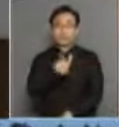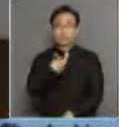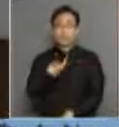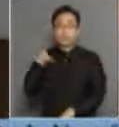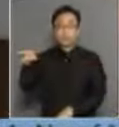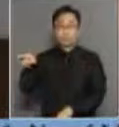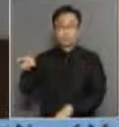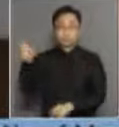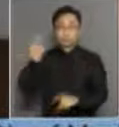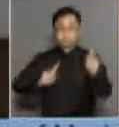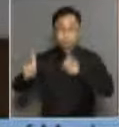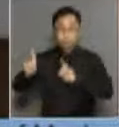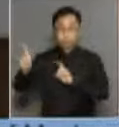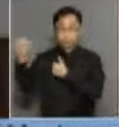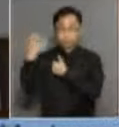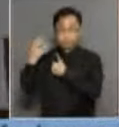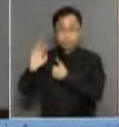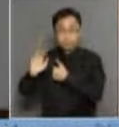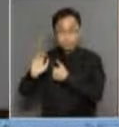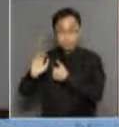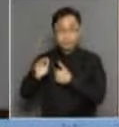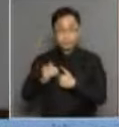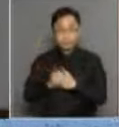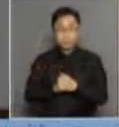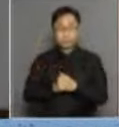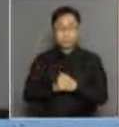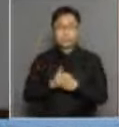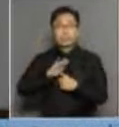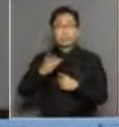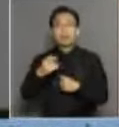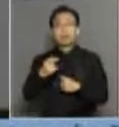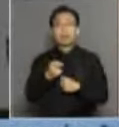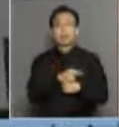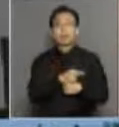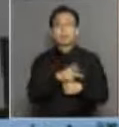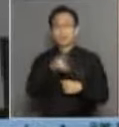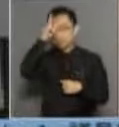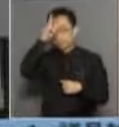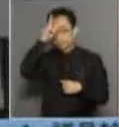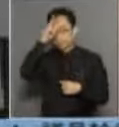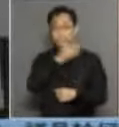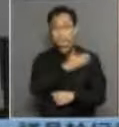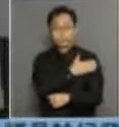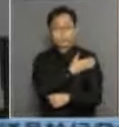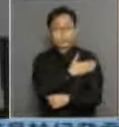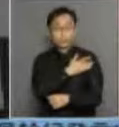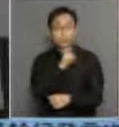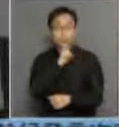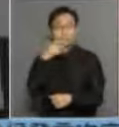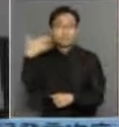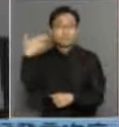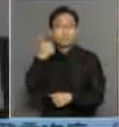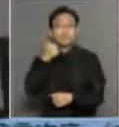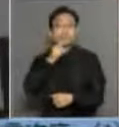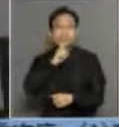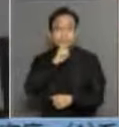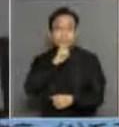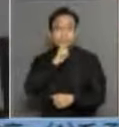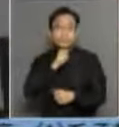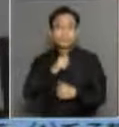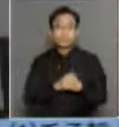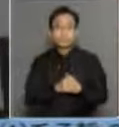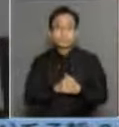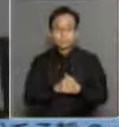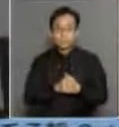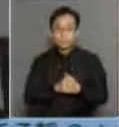由沒錯，但是作為一個公職人員，一個擁有權力的人，他就真